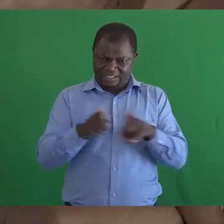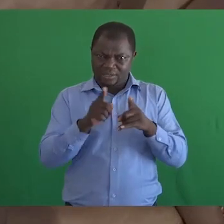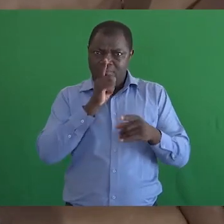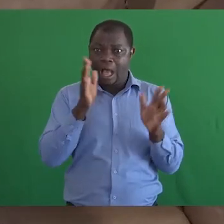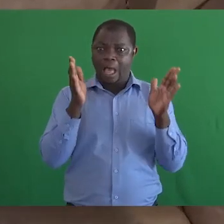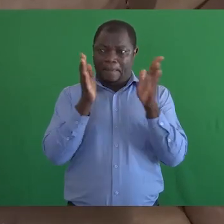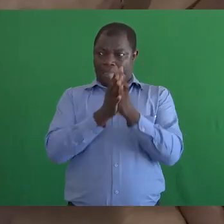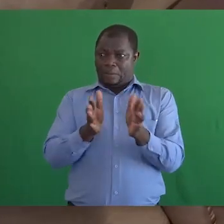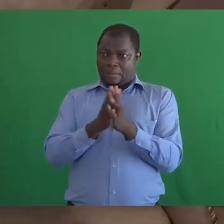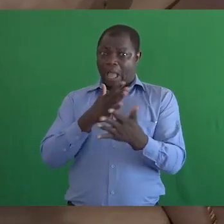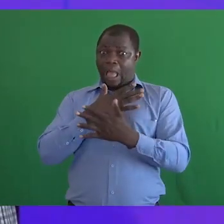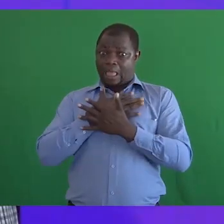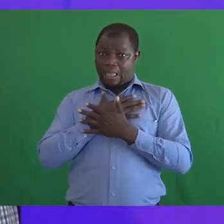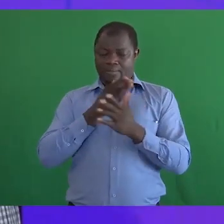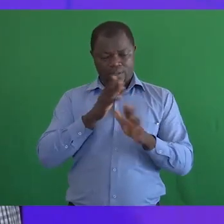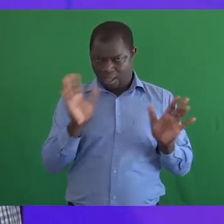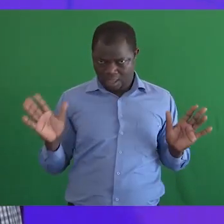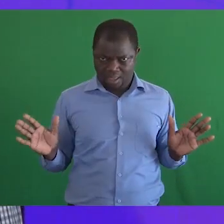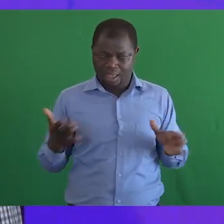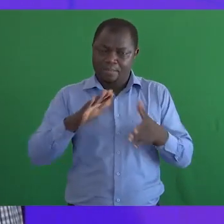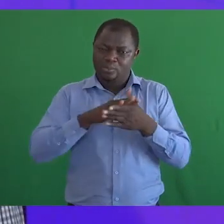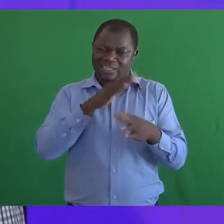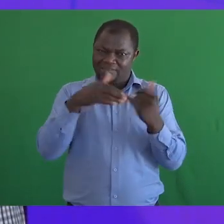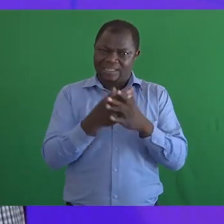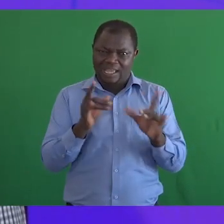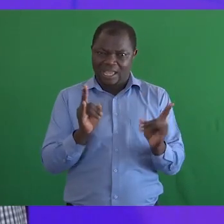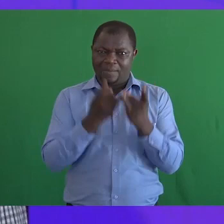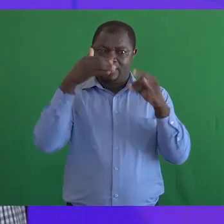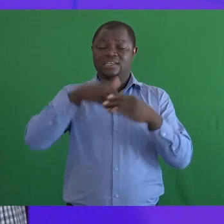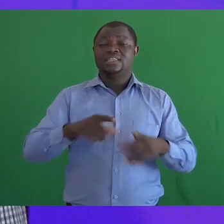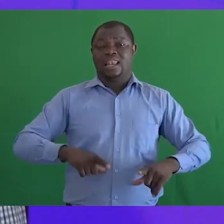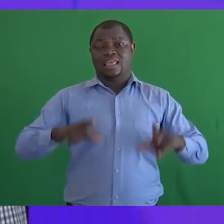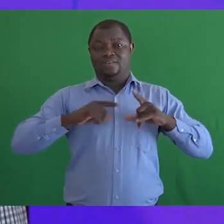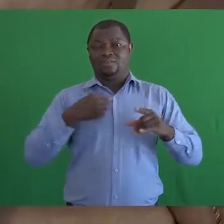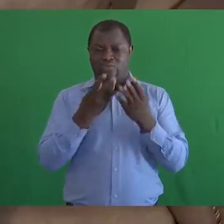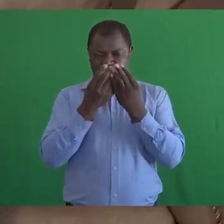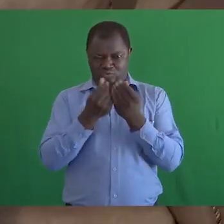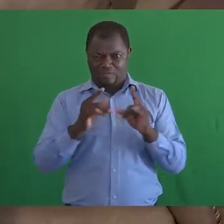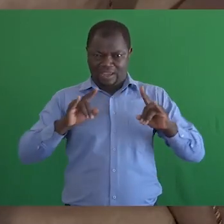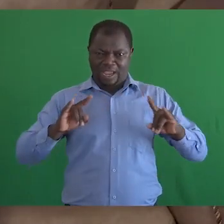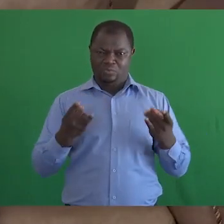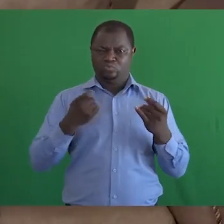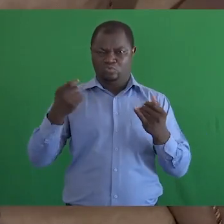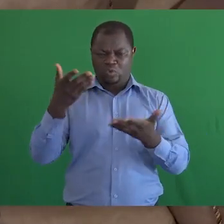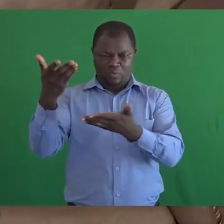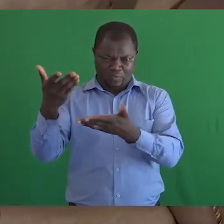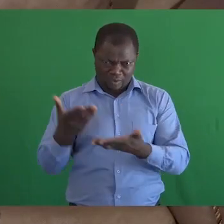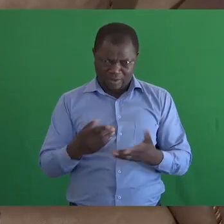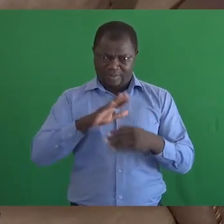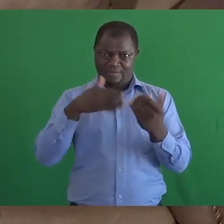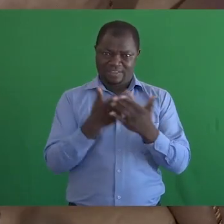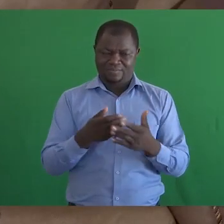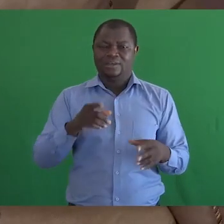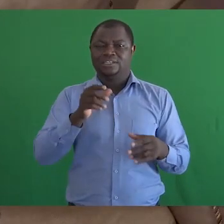zvashura sezvinhu zvatyisa nekuti ndo zvinhu zveupenyu hwedu togadzirira sei kuti tigashirane